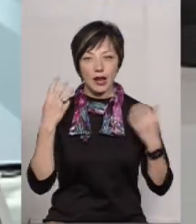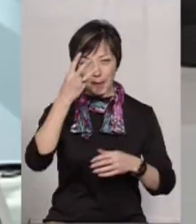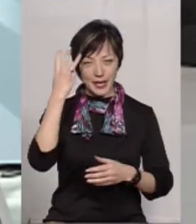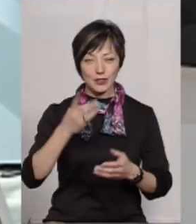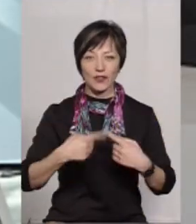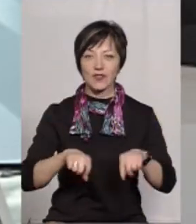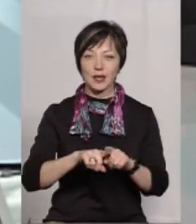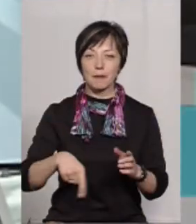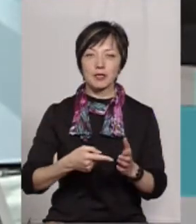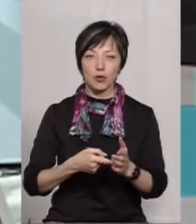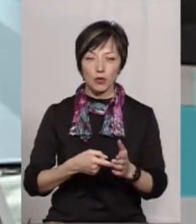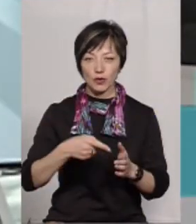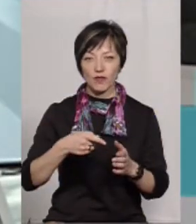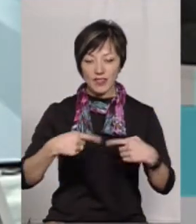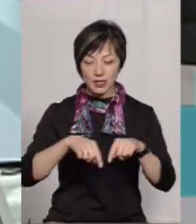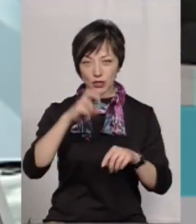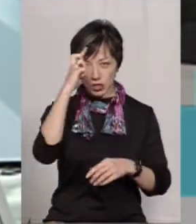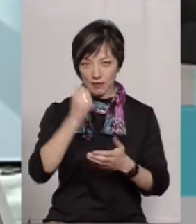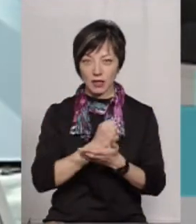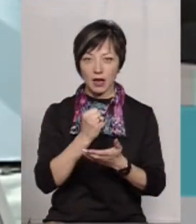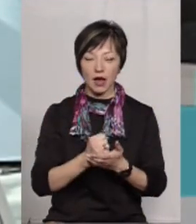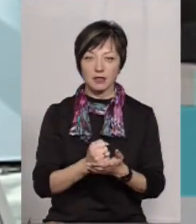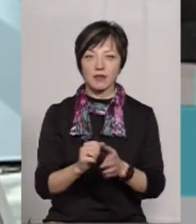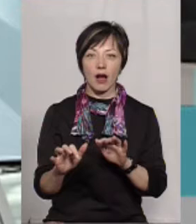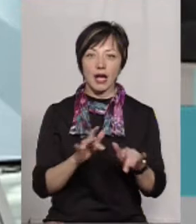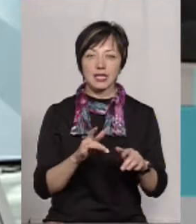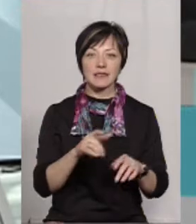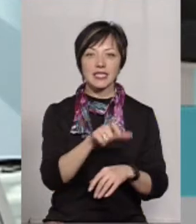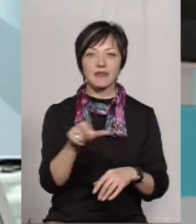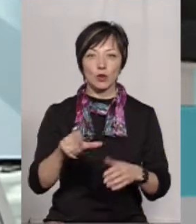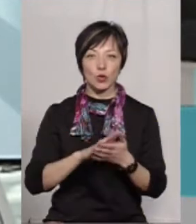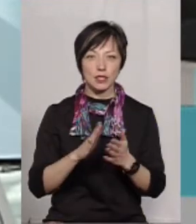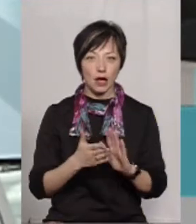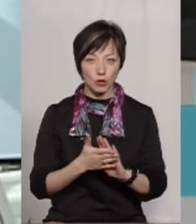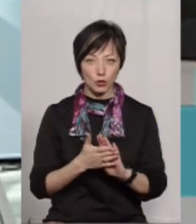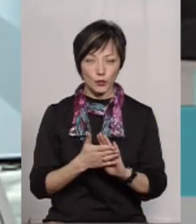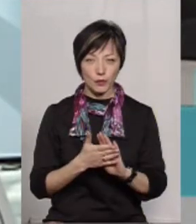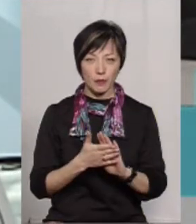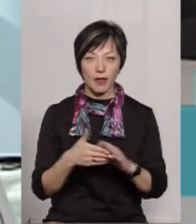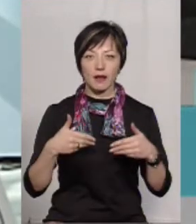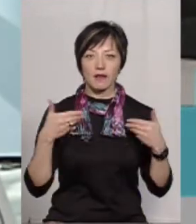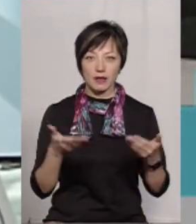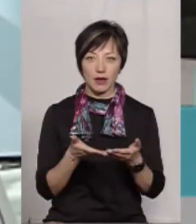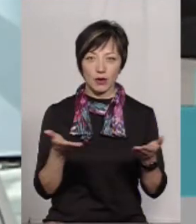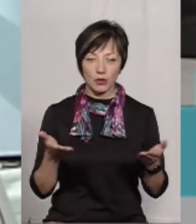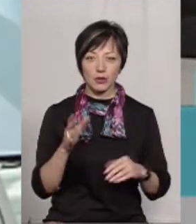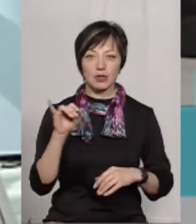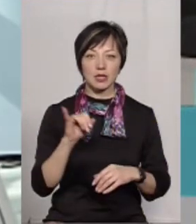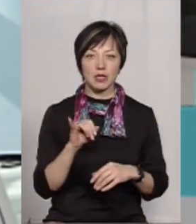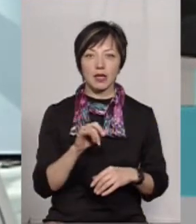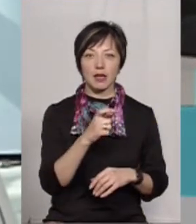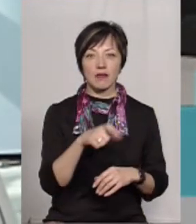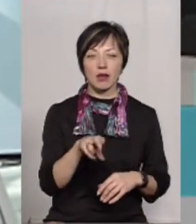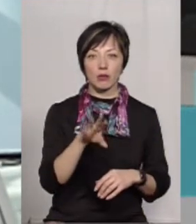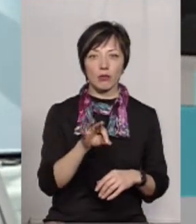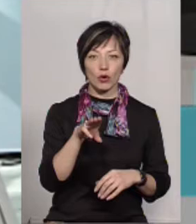відділу, міського відділу державної реєстрації актів цивільного стану. Вітаю. Та